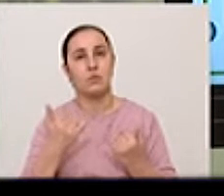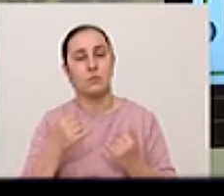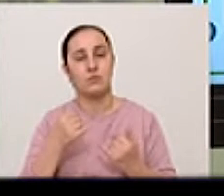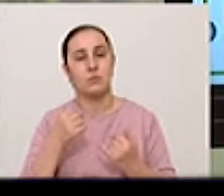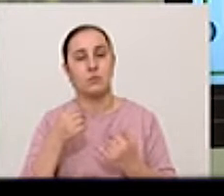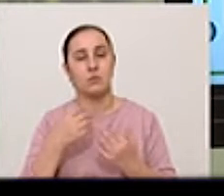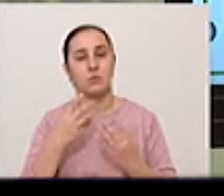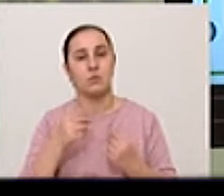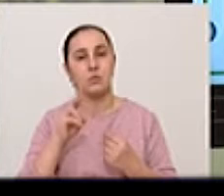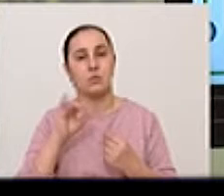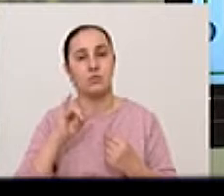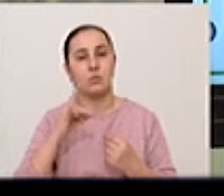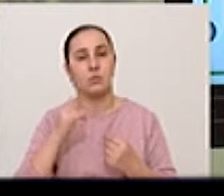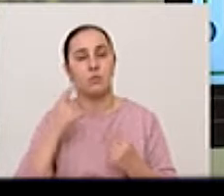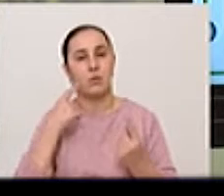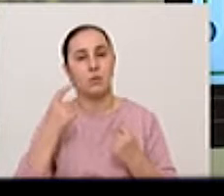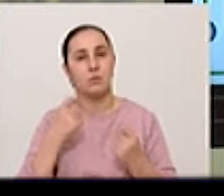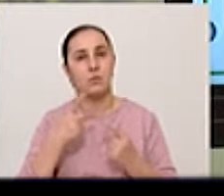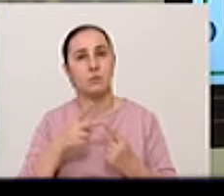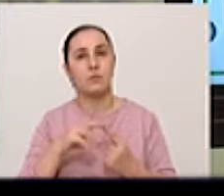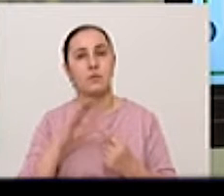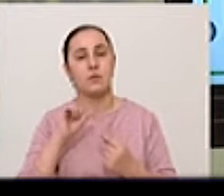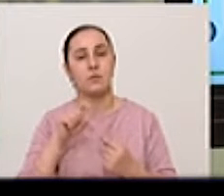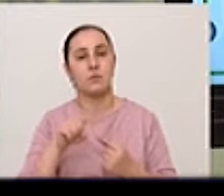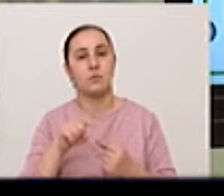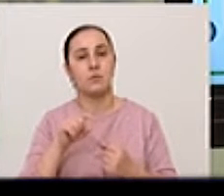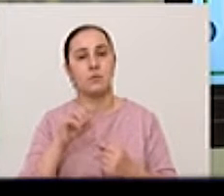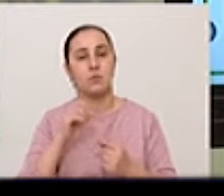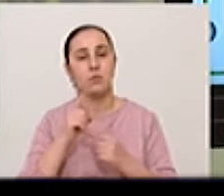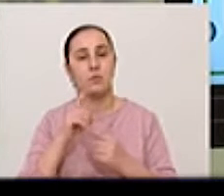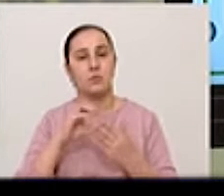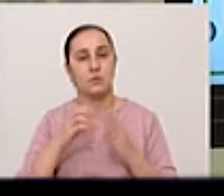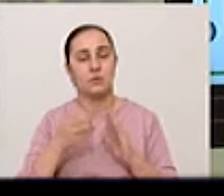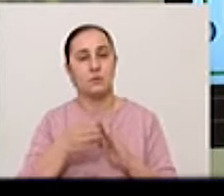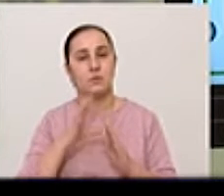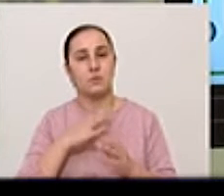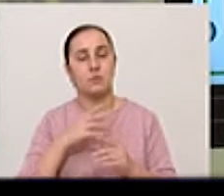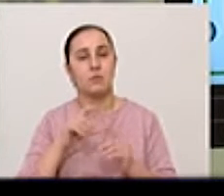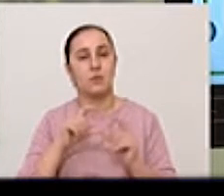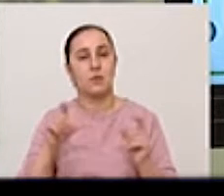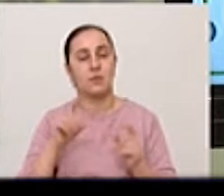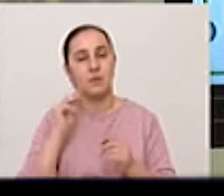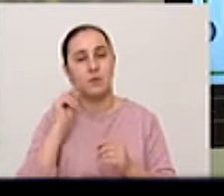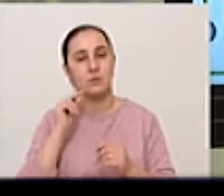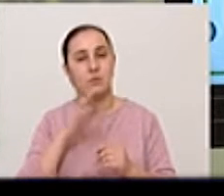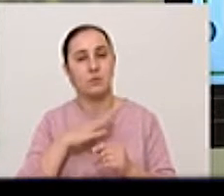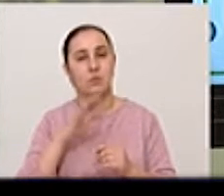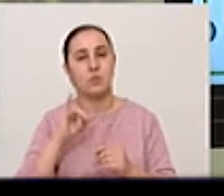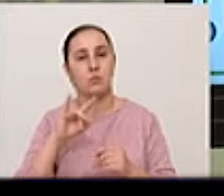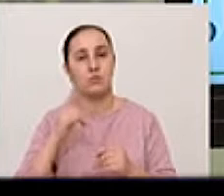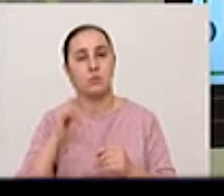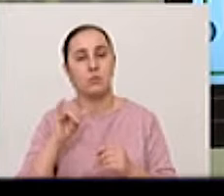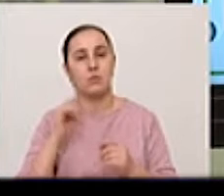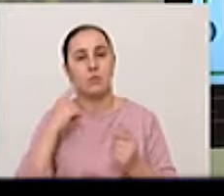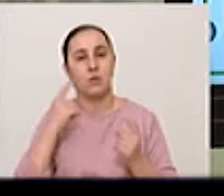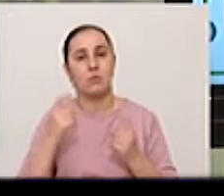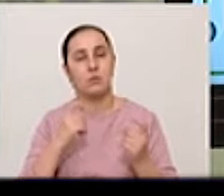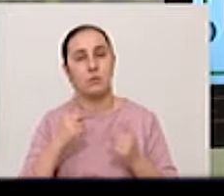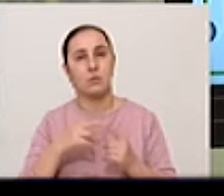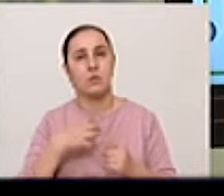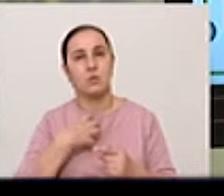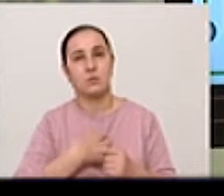urg'u haqidagi ma'lumotlaringiz hamda 11-sinfgacha maktab darsligida o'rgangan urg'u haqidagi